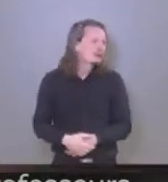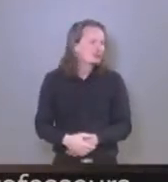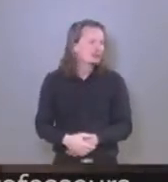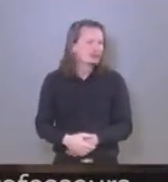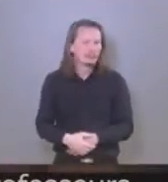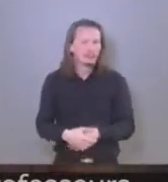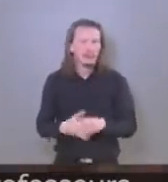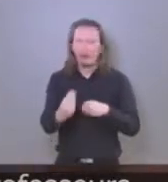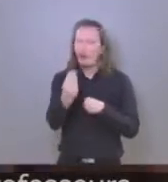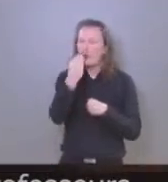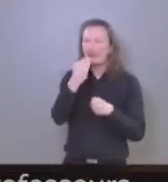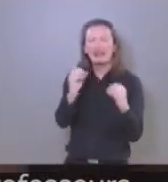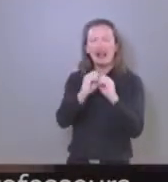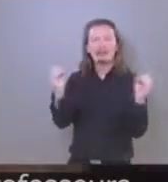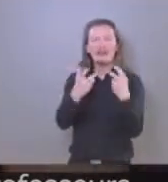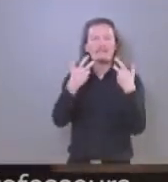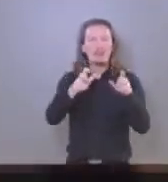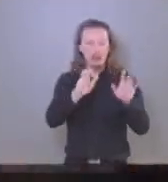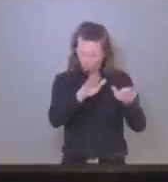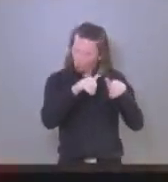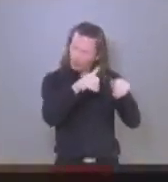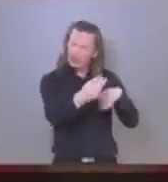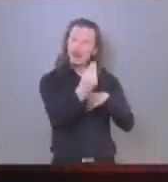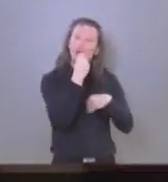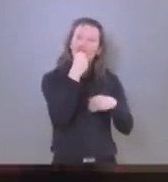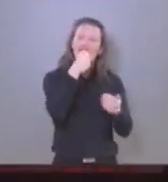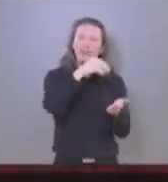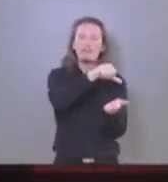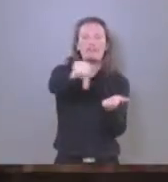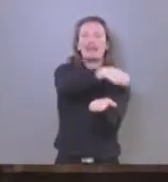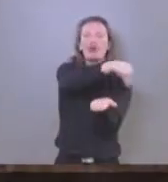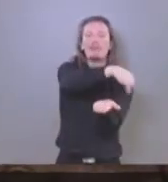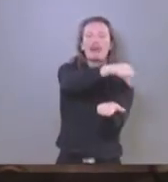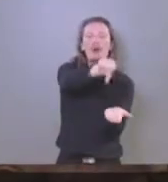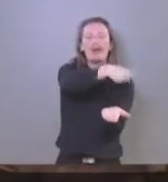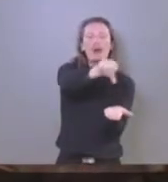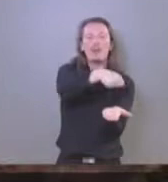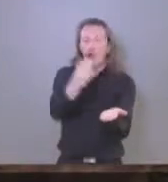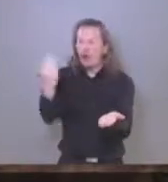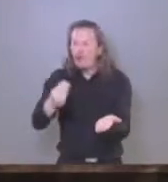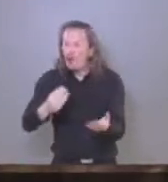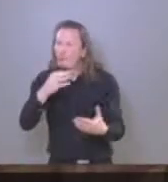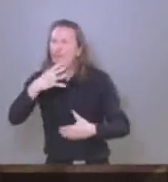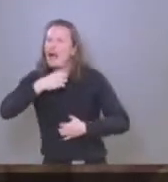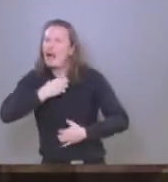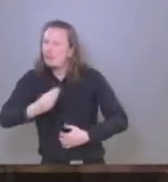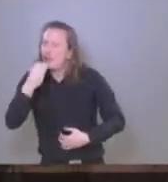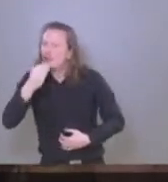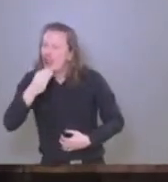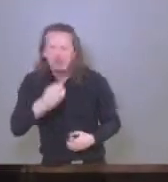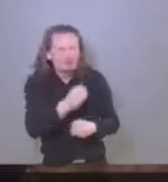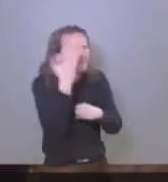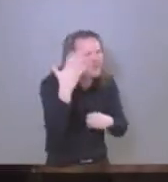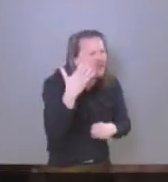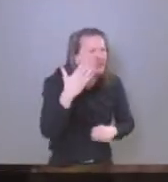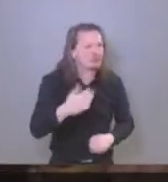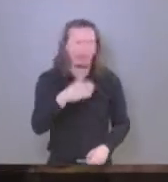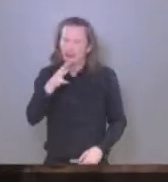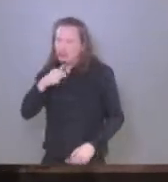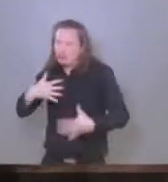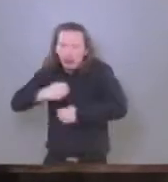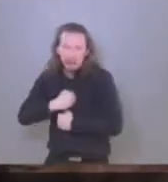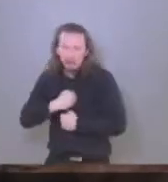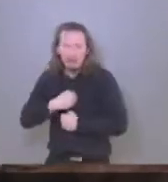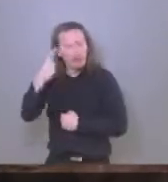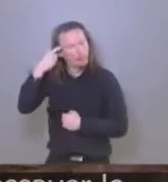de la cantine gratuite, ben continuez avec la cantine payante et des mômes qui ne peuvent pas manger. Si ça ne vous fait rien à vous, à moi ça me fait. Si c'est moi qui sont élus, la cantine est gratuite.